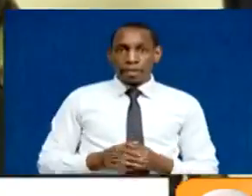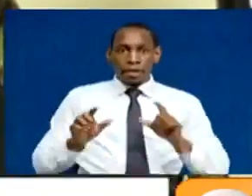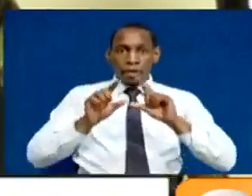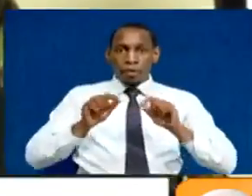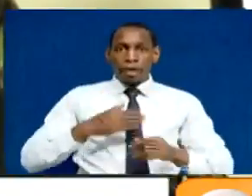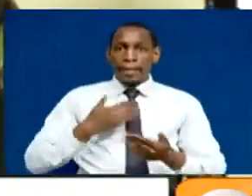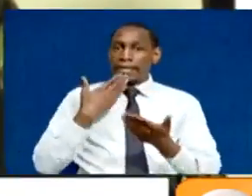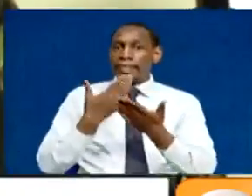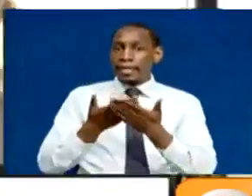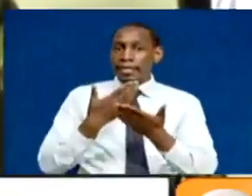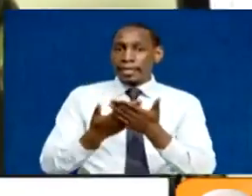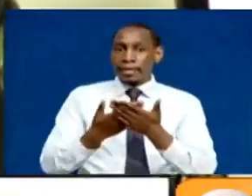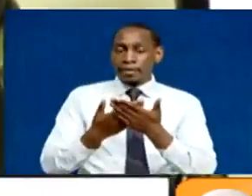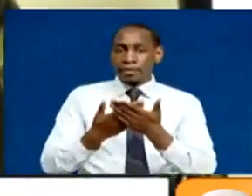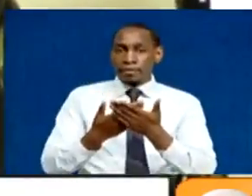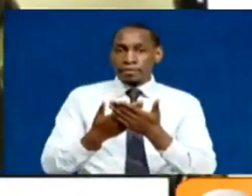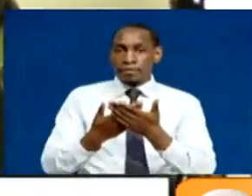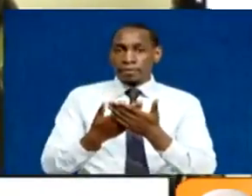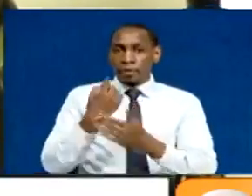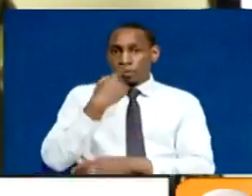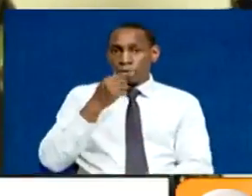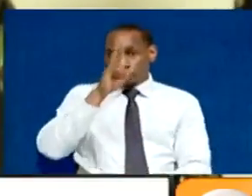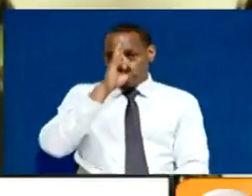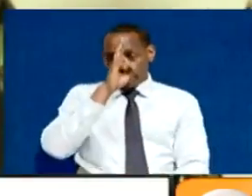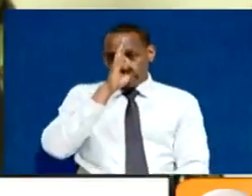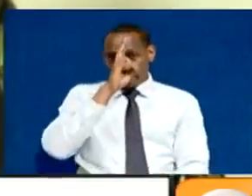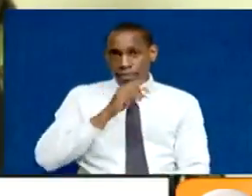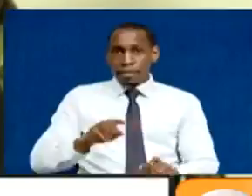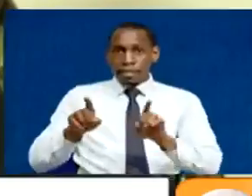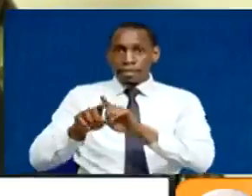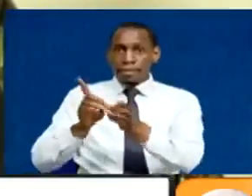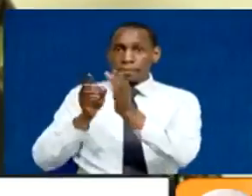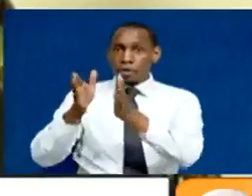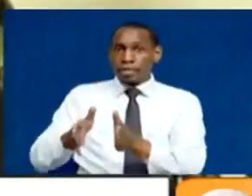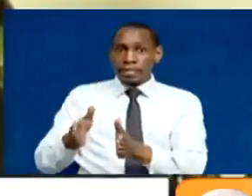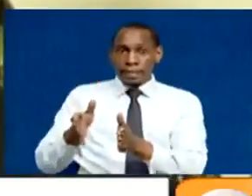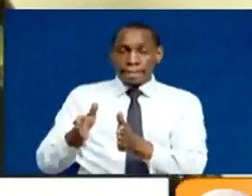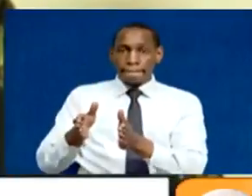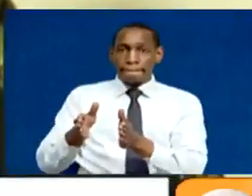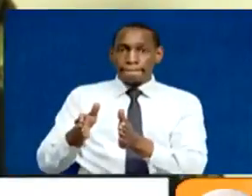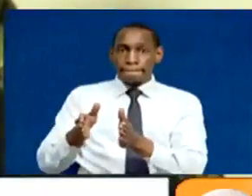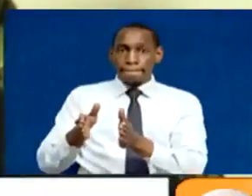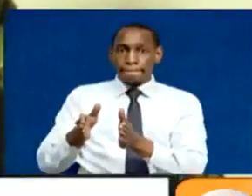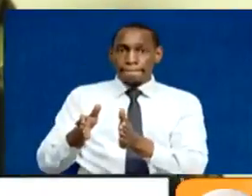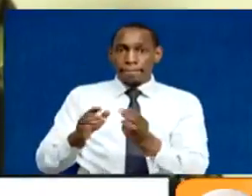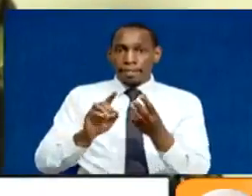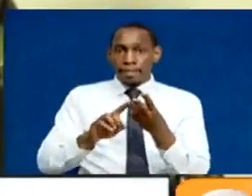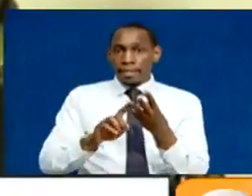ni kurudisha shukrani kwa serikali na pia madaktari